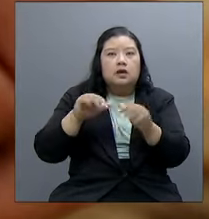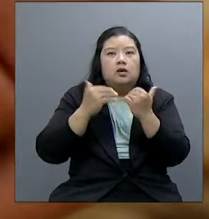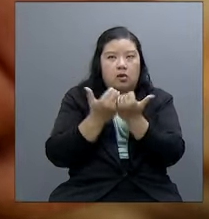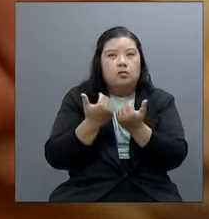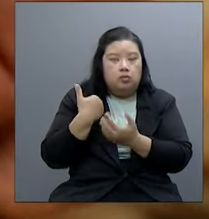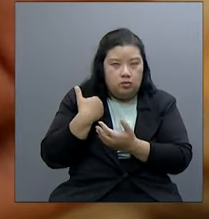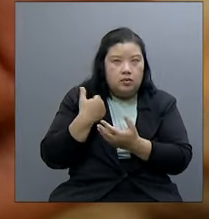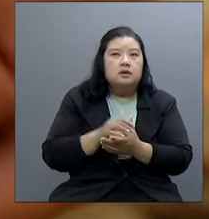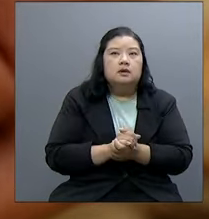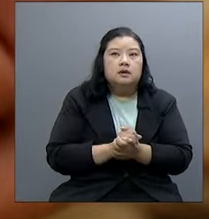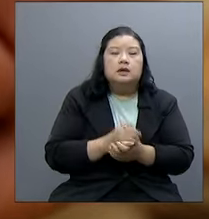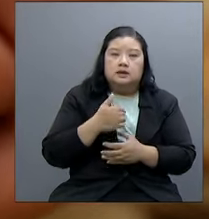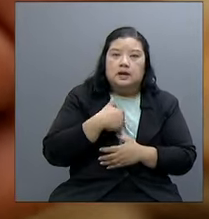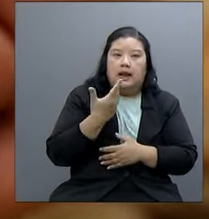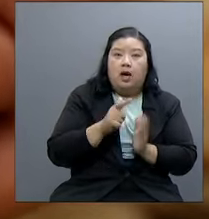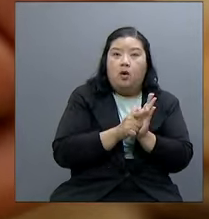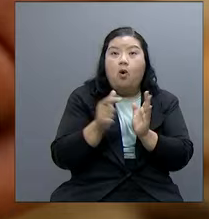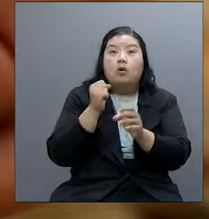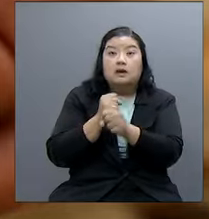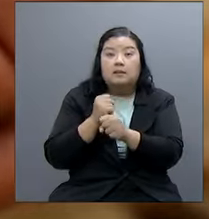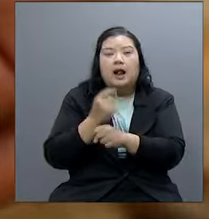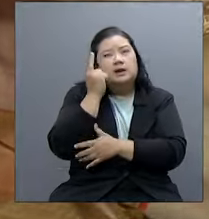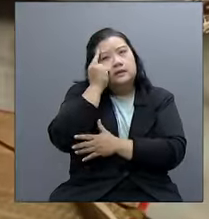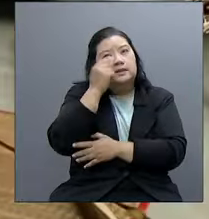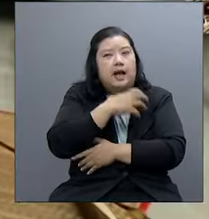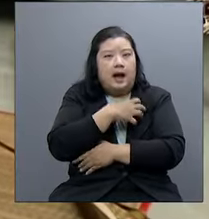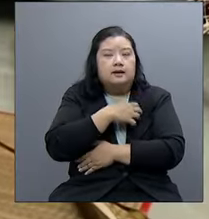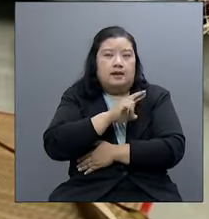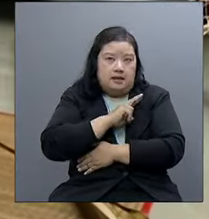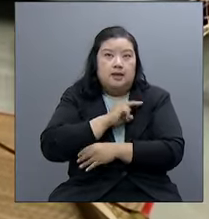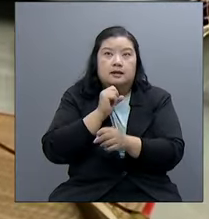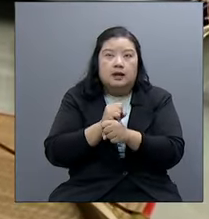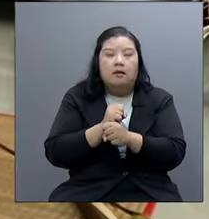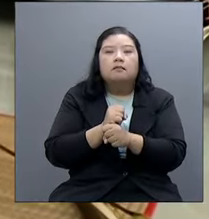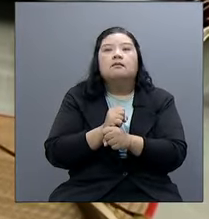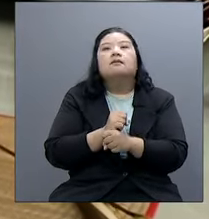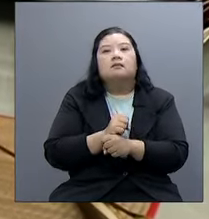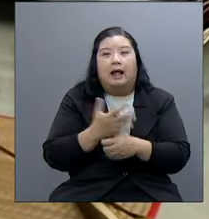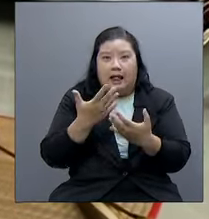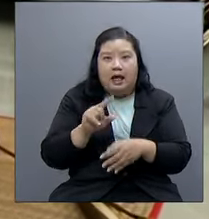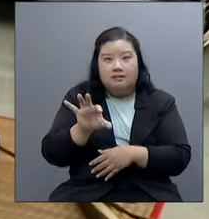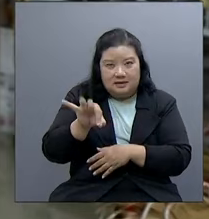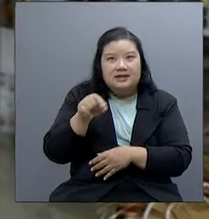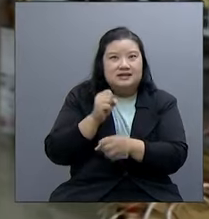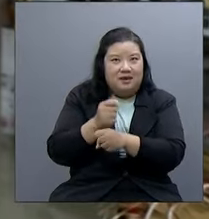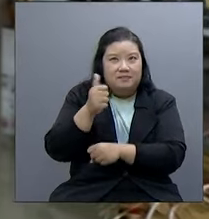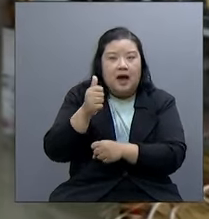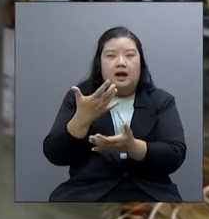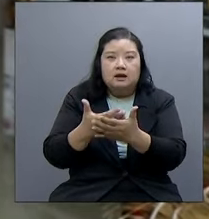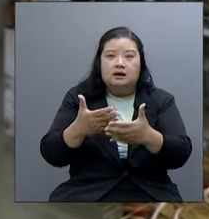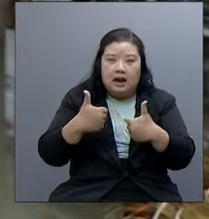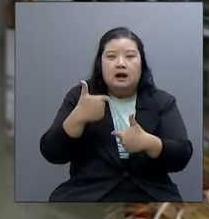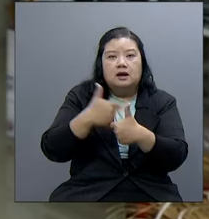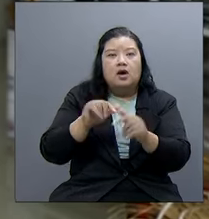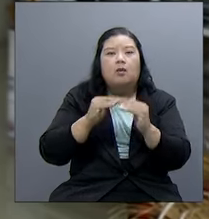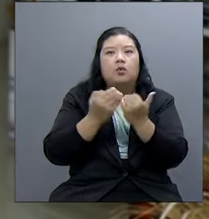ะและหลงจากที่ลาออกจากงานมาตามหาความฝันของตัวเองก็เจองานที่ใช่คนตอบแพ้ที่ได้ค้งค่าค่ะก็คิดว่า